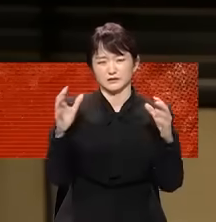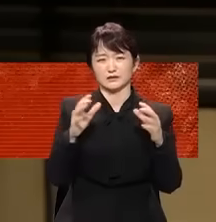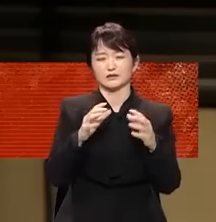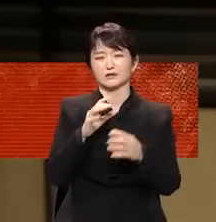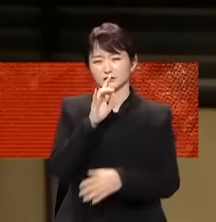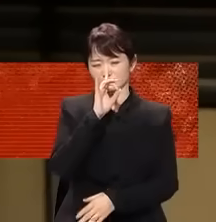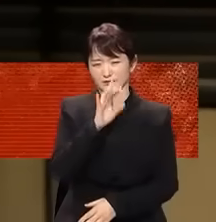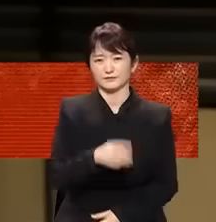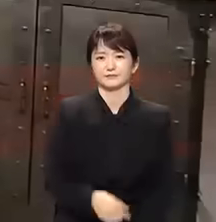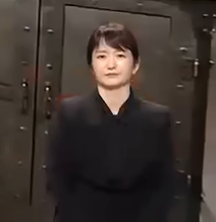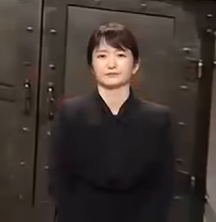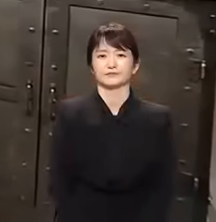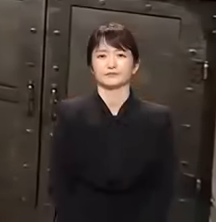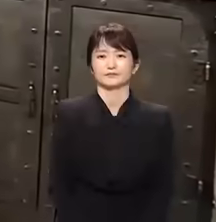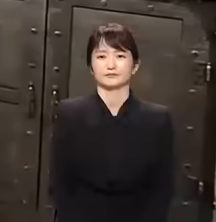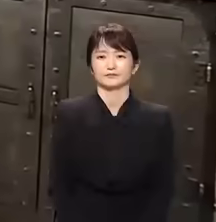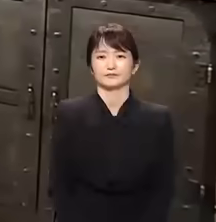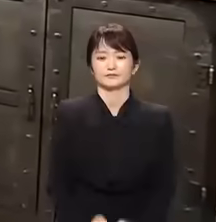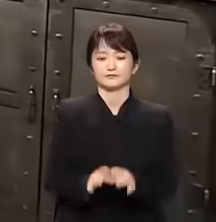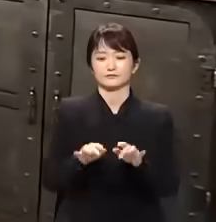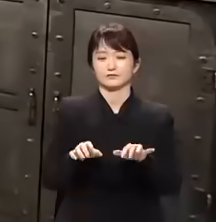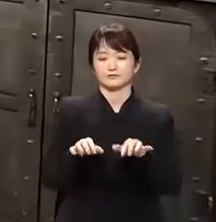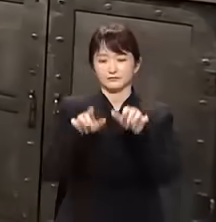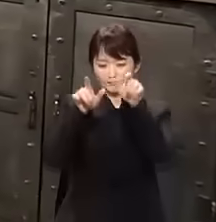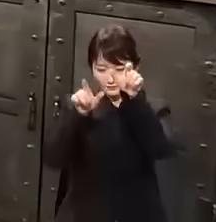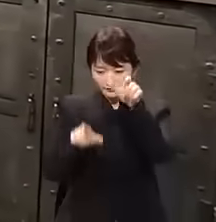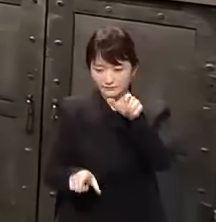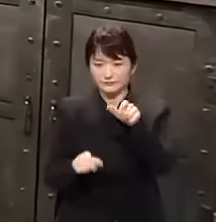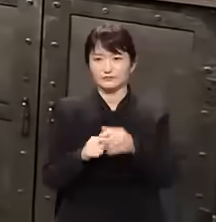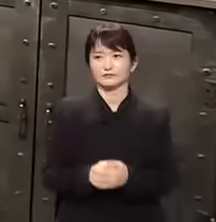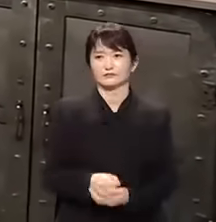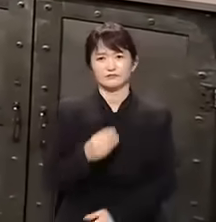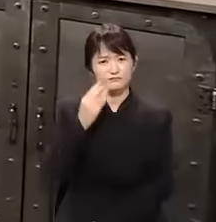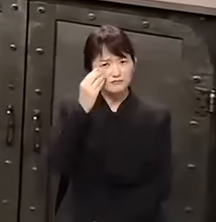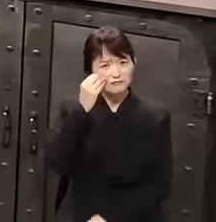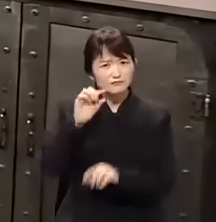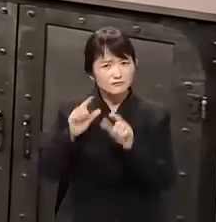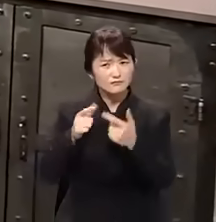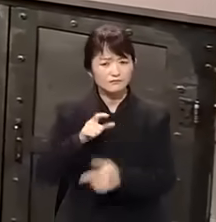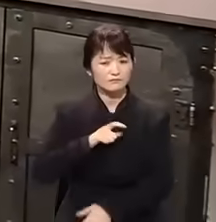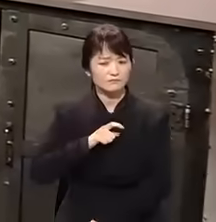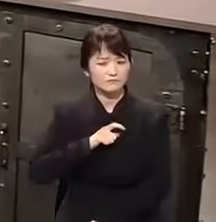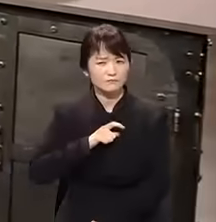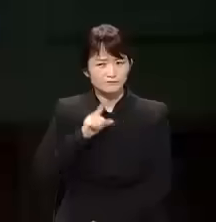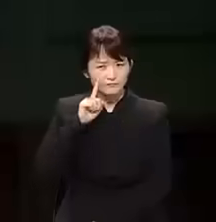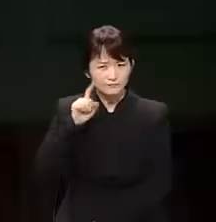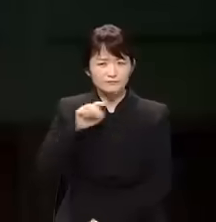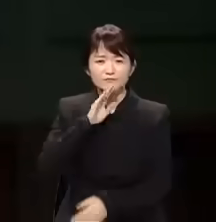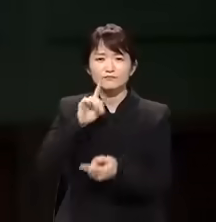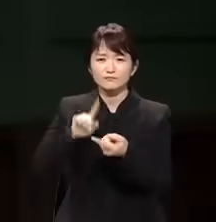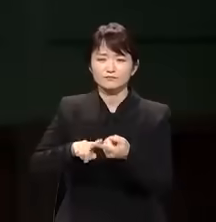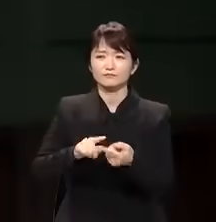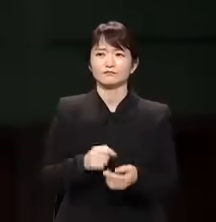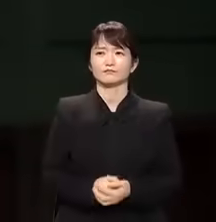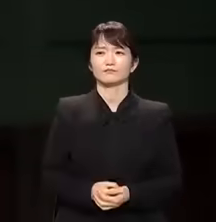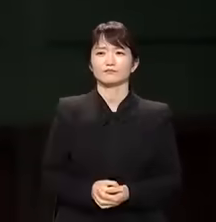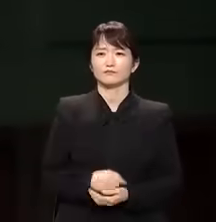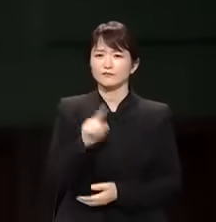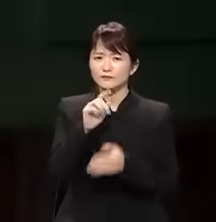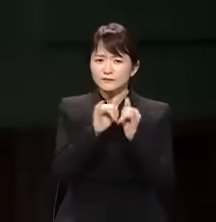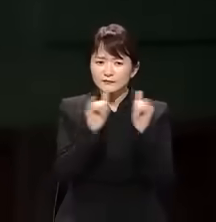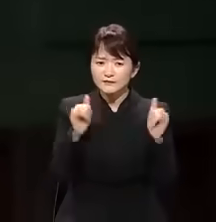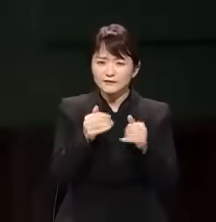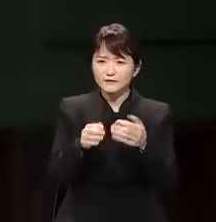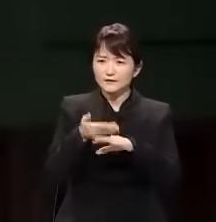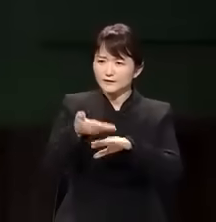우리 가족 여러분들 의견은 어떤가요네 일단 노랑오리 님 이상한 거 아닙니다 의심되는 거 당연한 거예요 하셨고요 준님 도대체 어떤 사람이